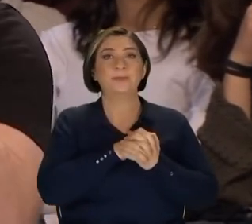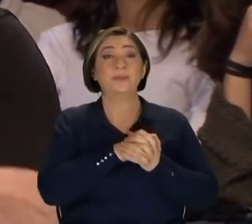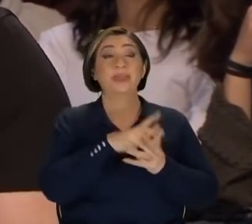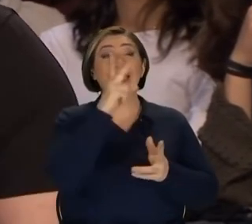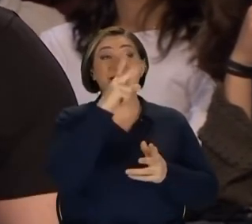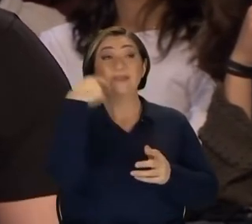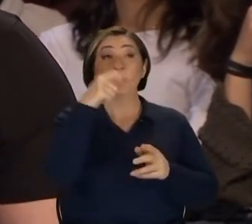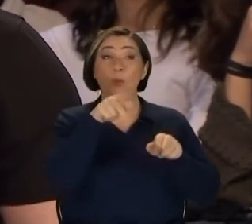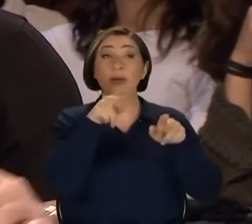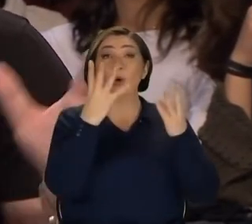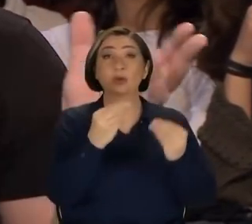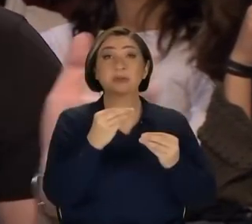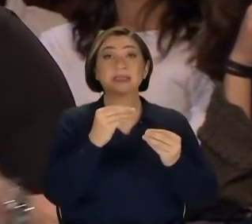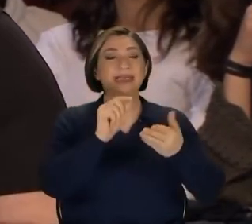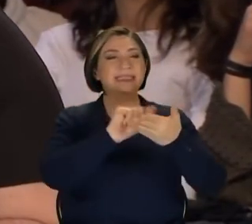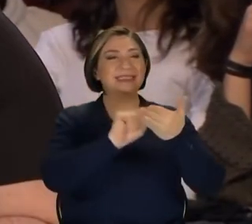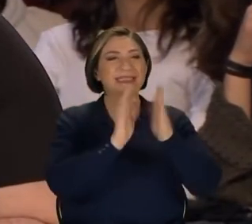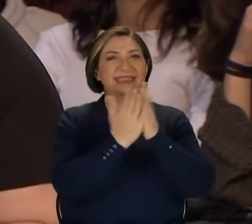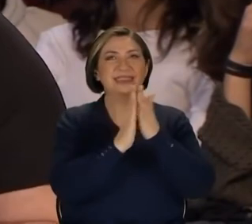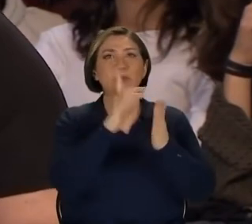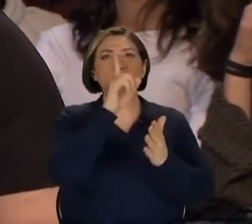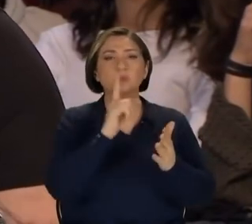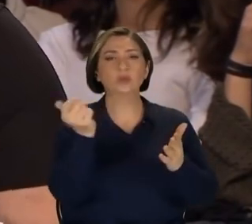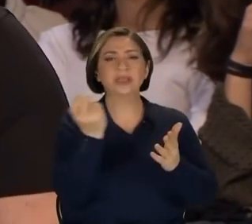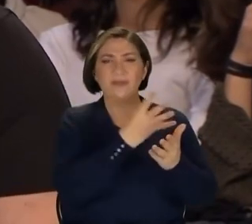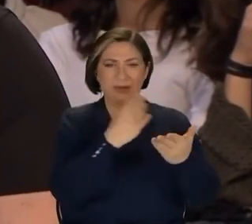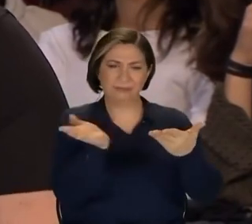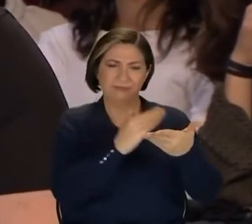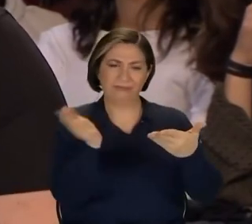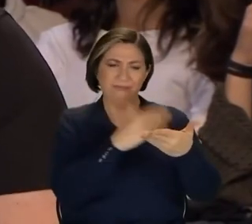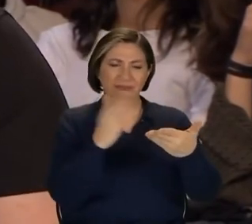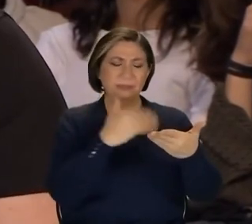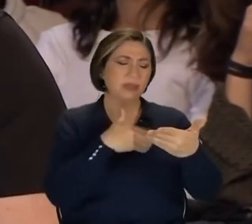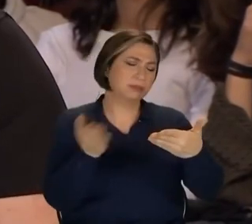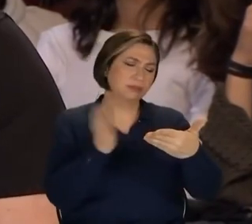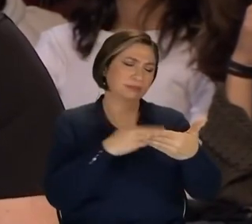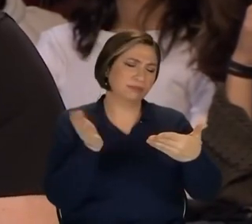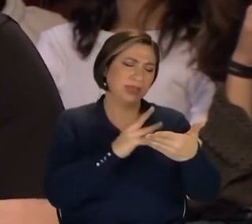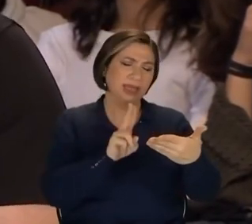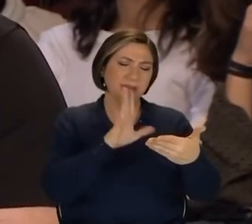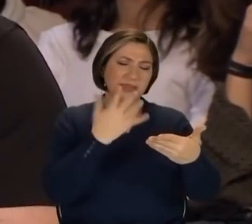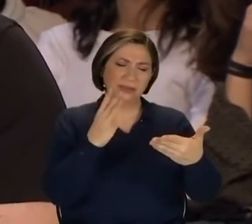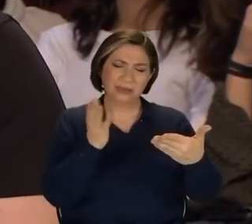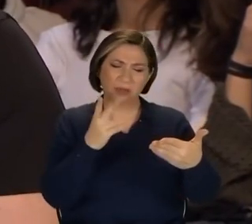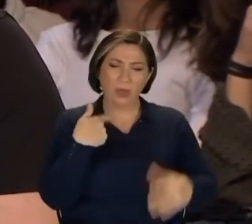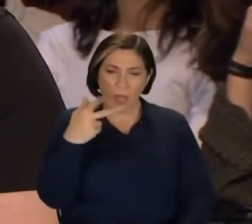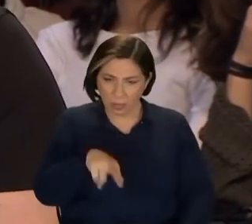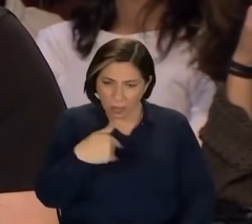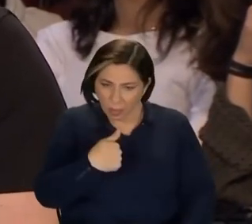İki filmde böyle oldu. Senaryolar aşağı yukarı 100 küsür sayfalardadır ya. Ben senaryoyu çeviriyorum lan 75. sayfada